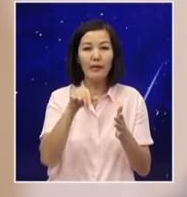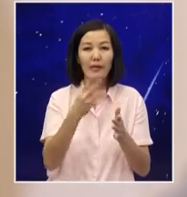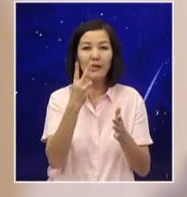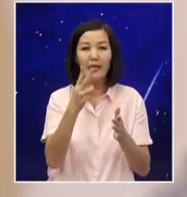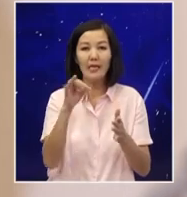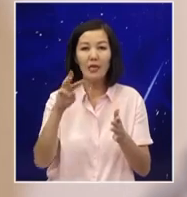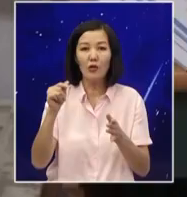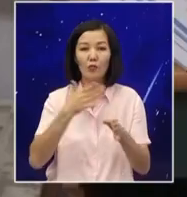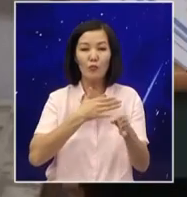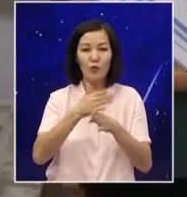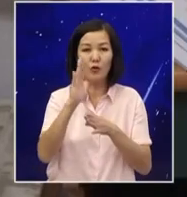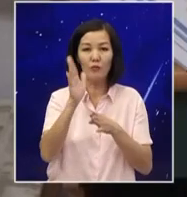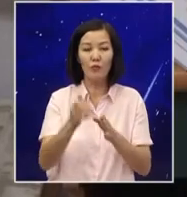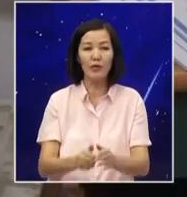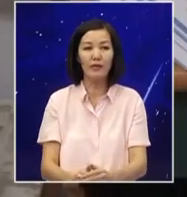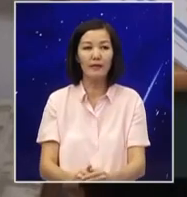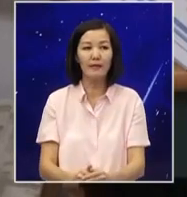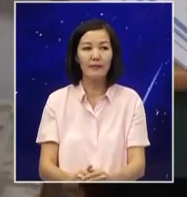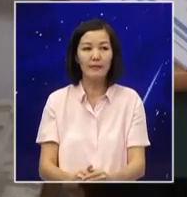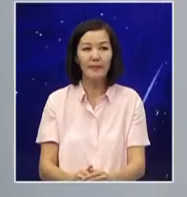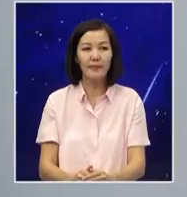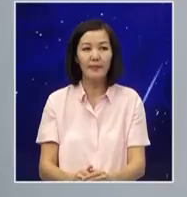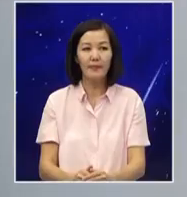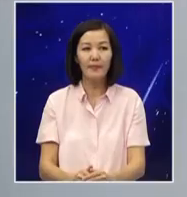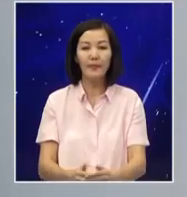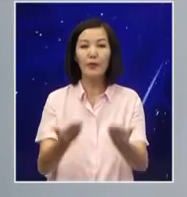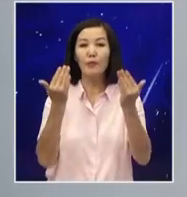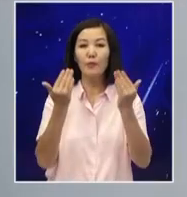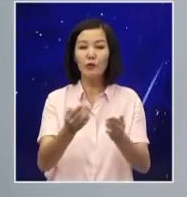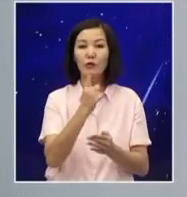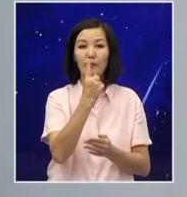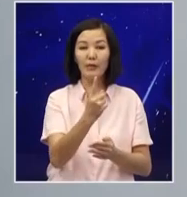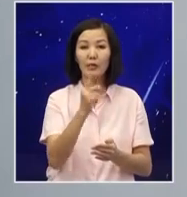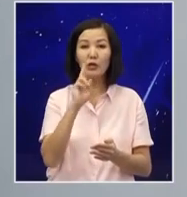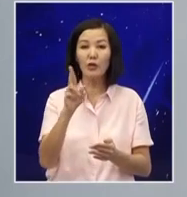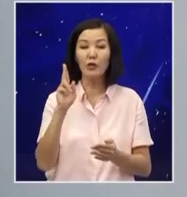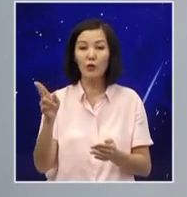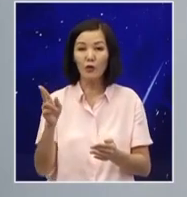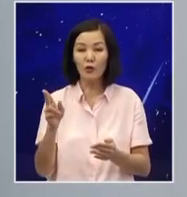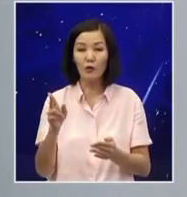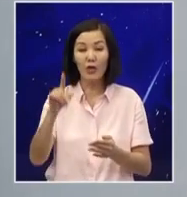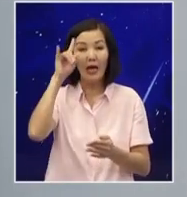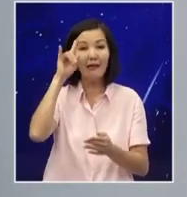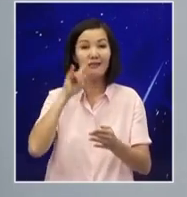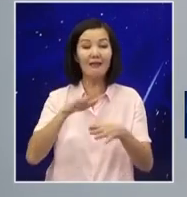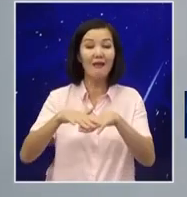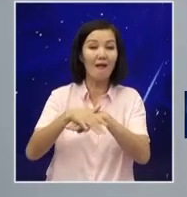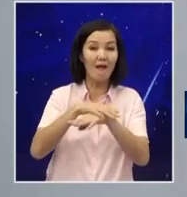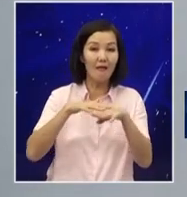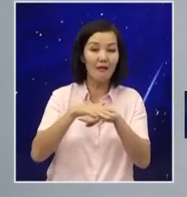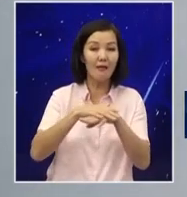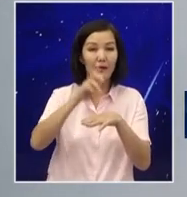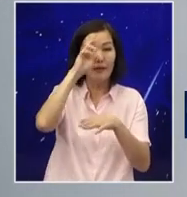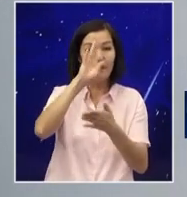бөлінеді. С нашим уравнением. Бүгін 1-ші қыркүйекте Қазақстан халқының президенті